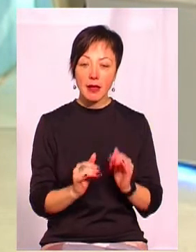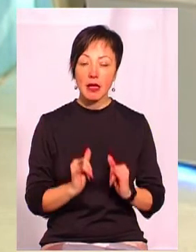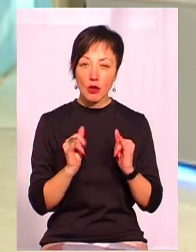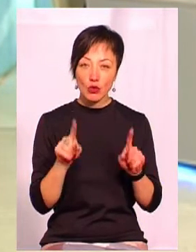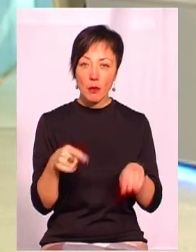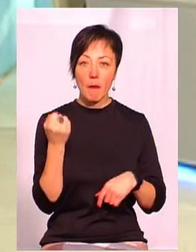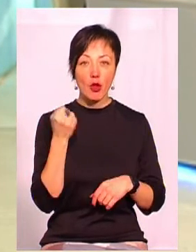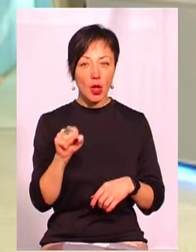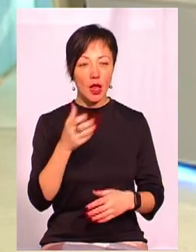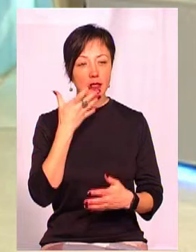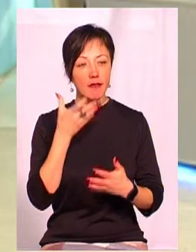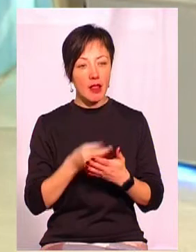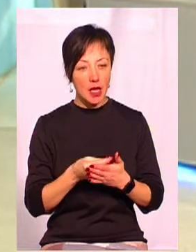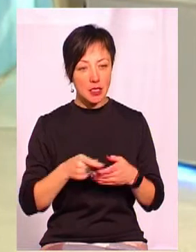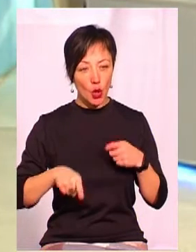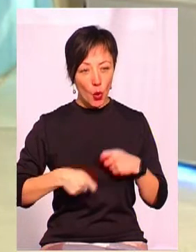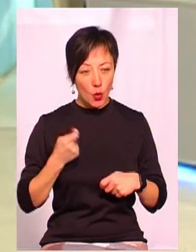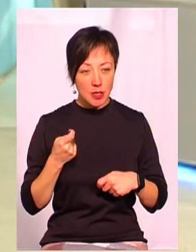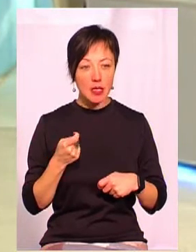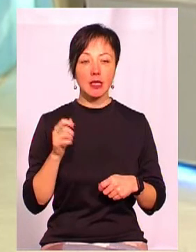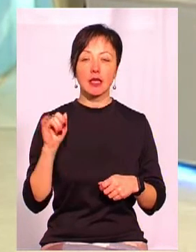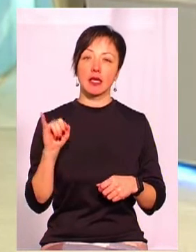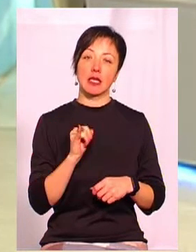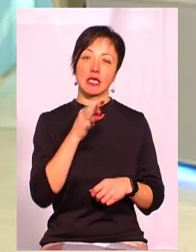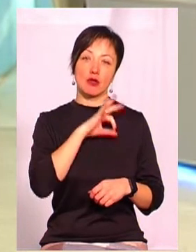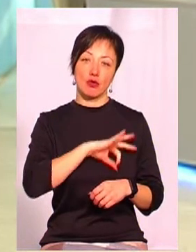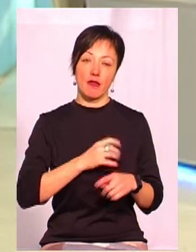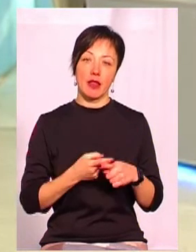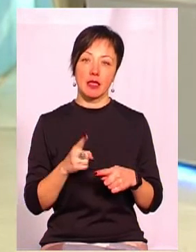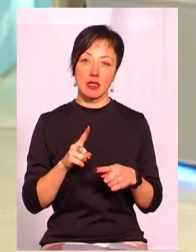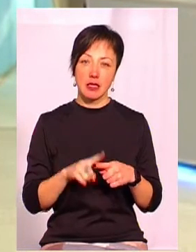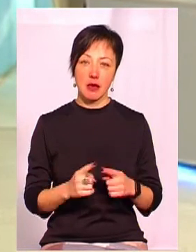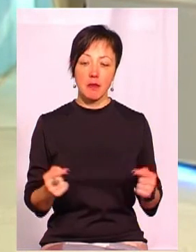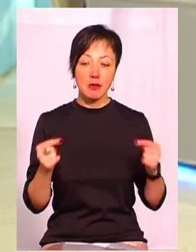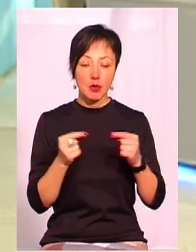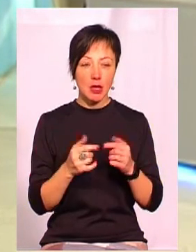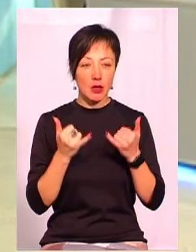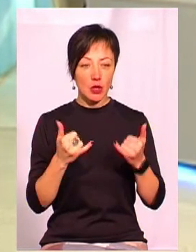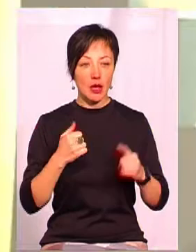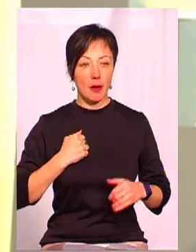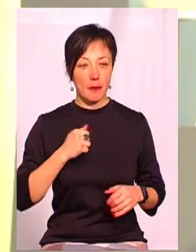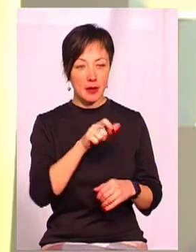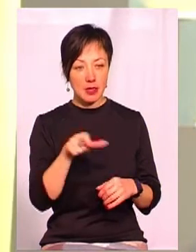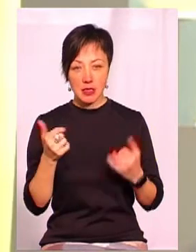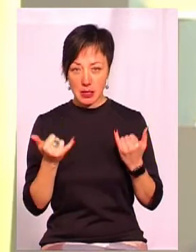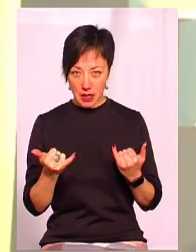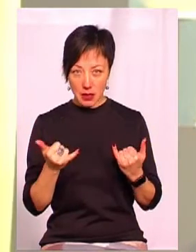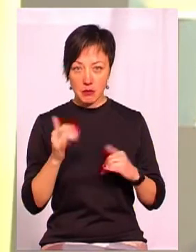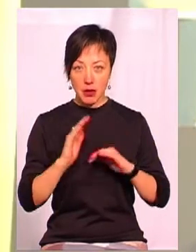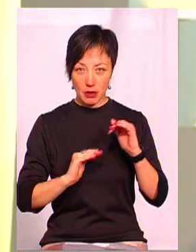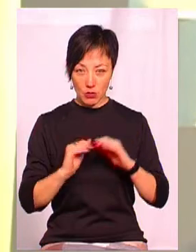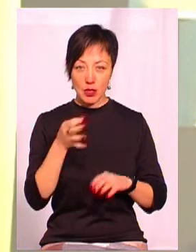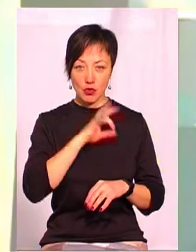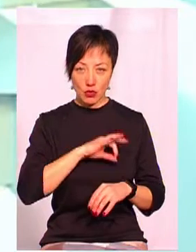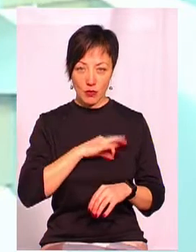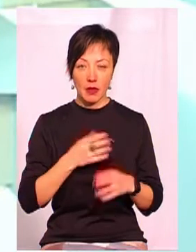щоб подолати власні розлади і застосувати це безпосередньо для бійців. І ви зараз практикуєте,